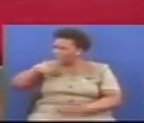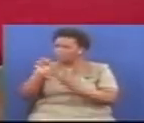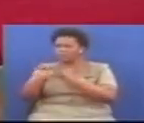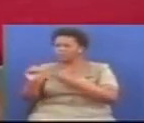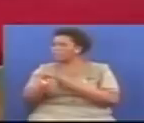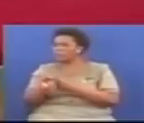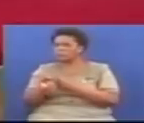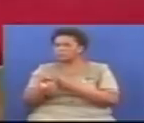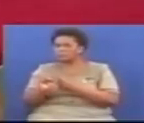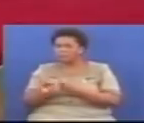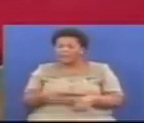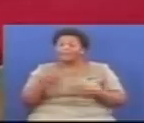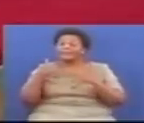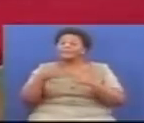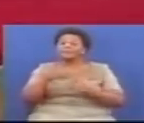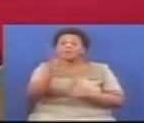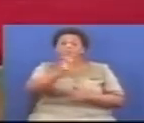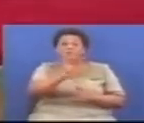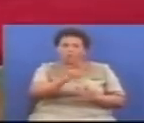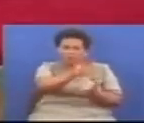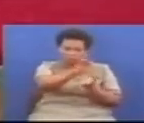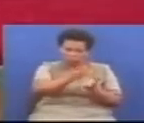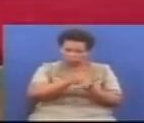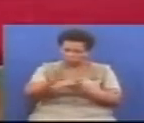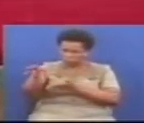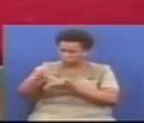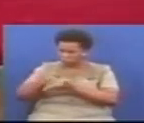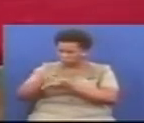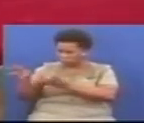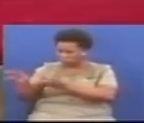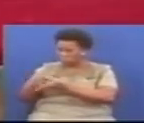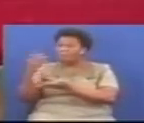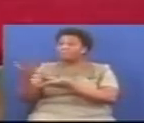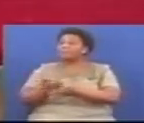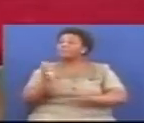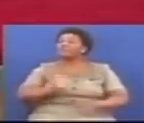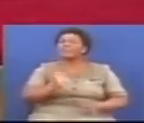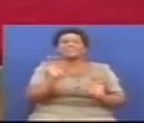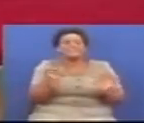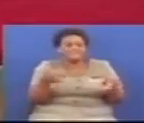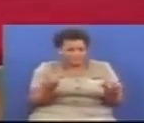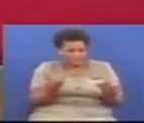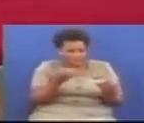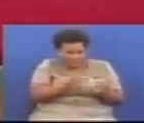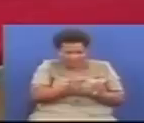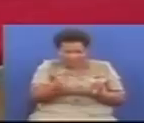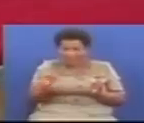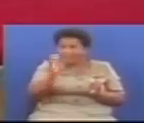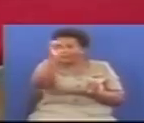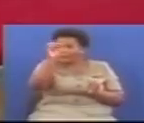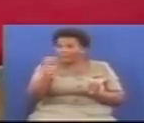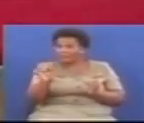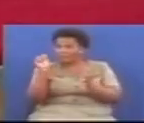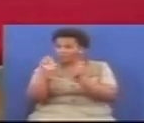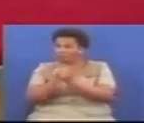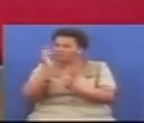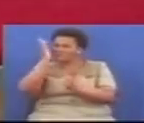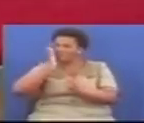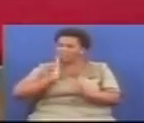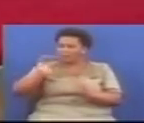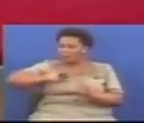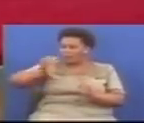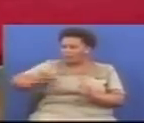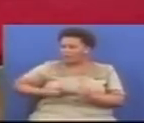Fedha inayokusanywa kwenye halmashauri, kuna maelekezo yametoka. Kwa mfano, 10% itaenda kwenye vijana, kina mama na watu wenye